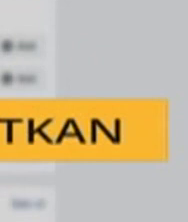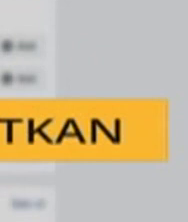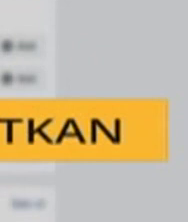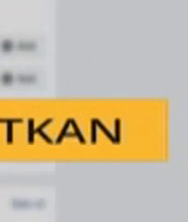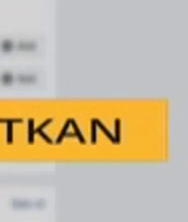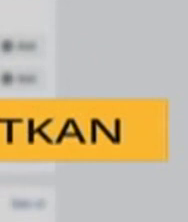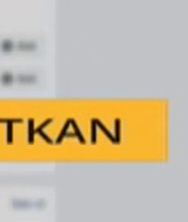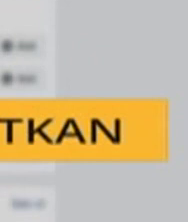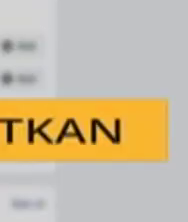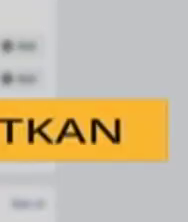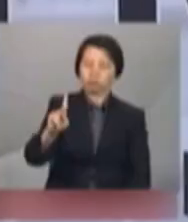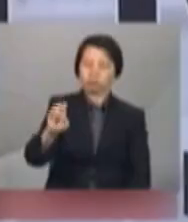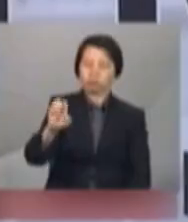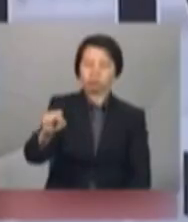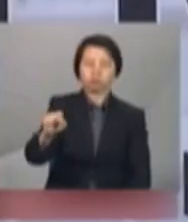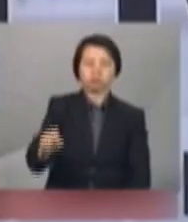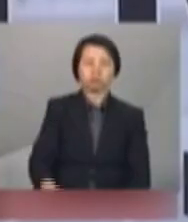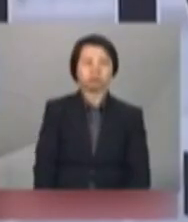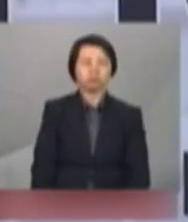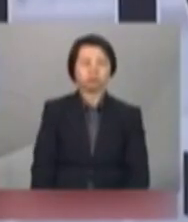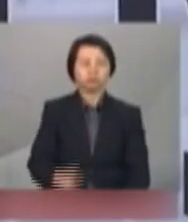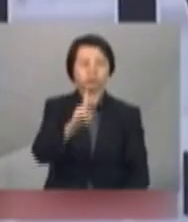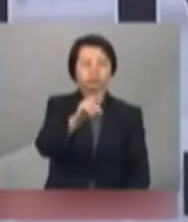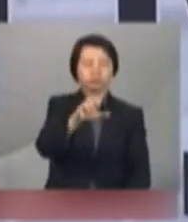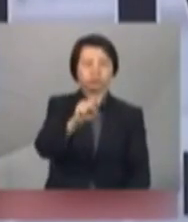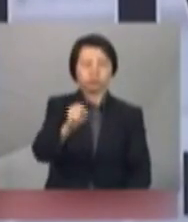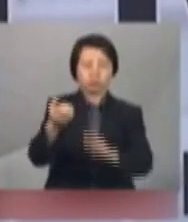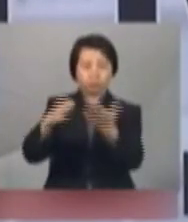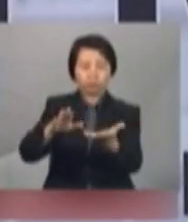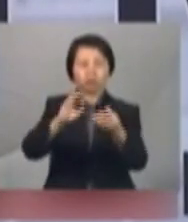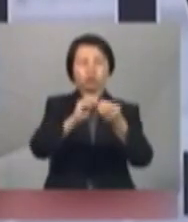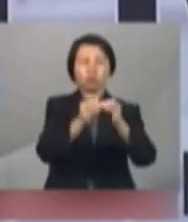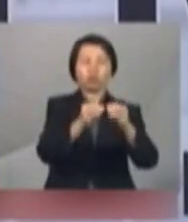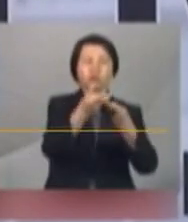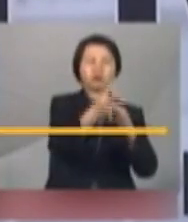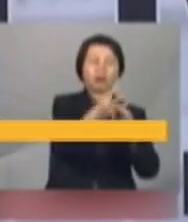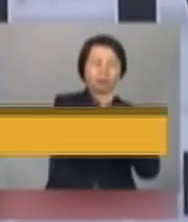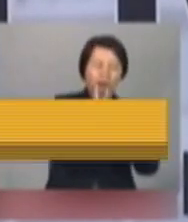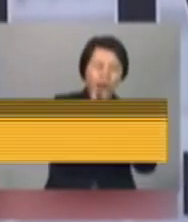1,796 kes. Kes kematian ke-16 merupakan kes